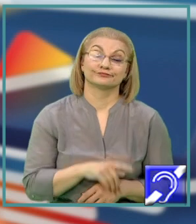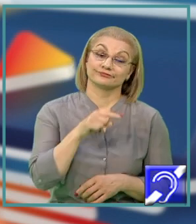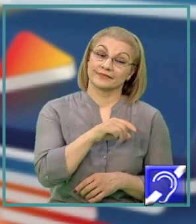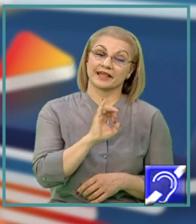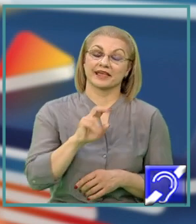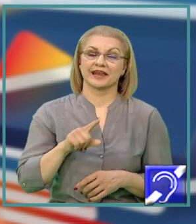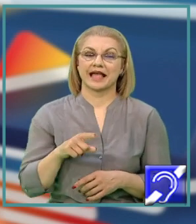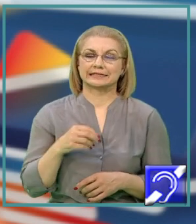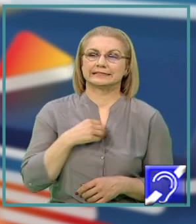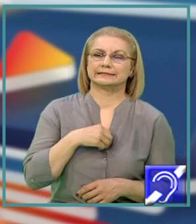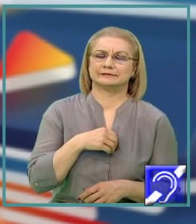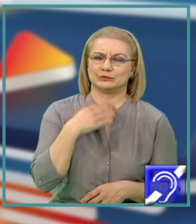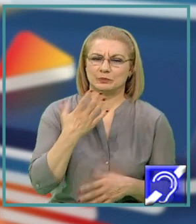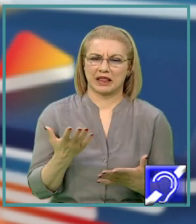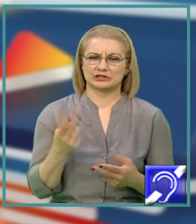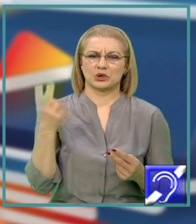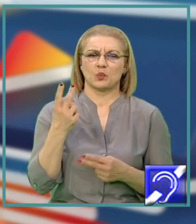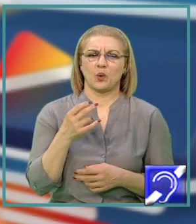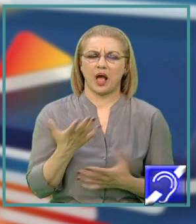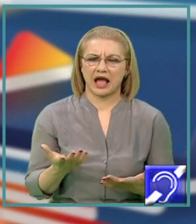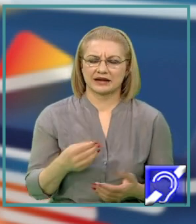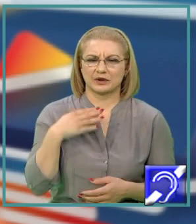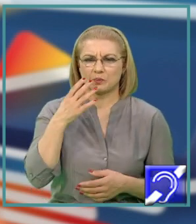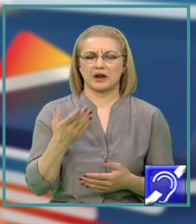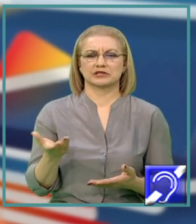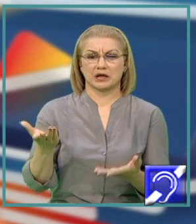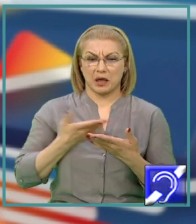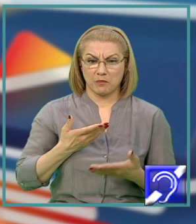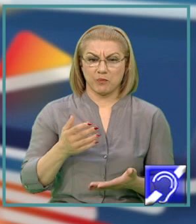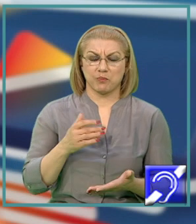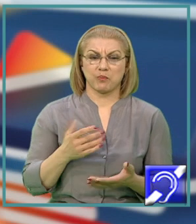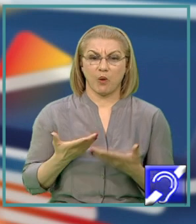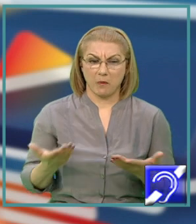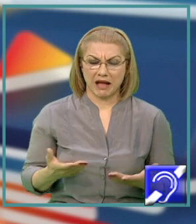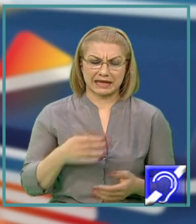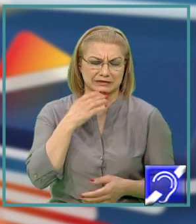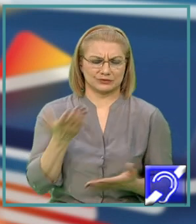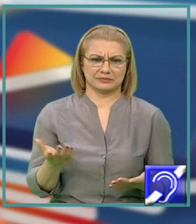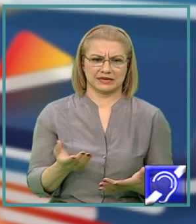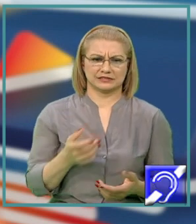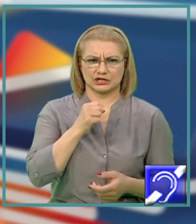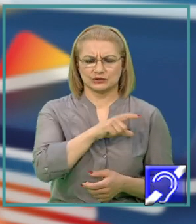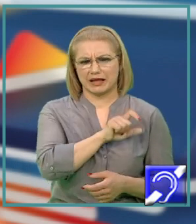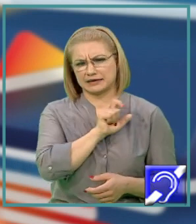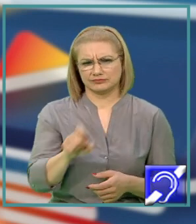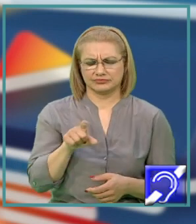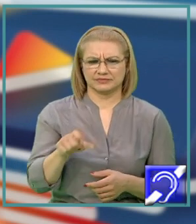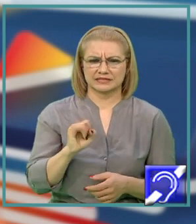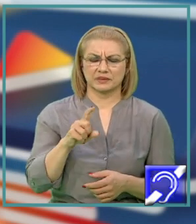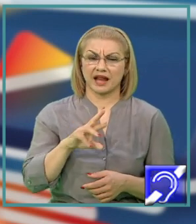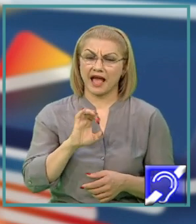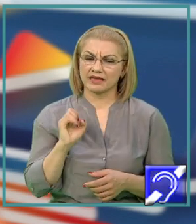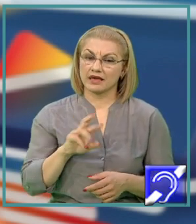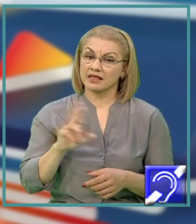profund nemulțumită. Nu-i plac nici culoarea, nici faptul că e primită de pomană. Soacra îl zdrobește pe Spirache, dar gravitatea situației